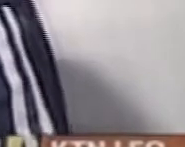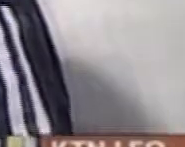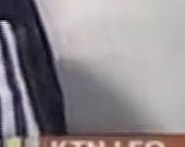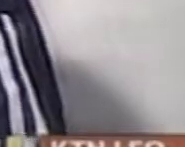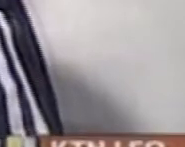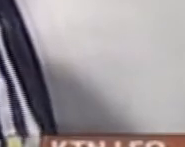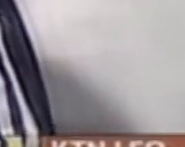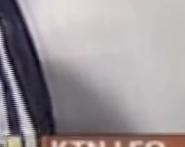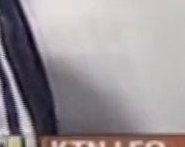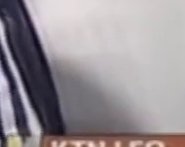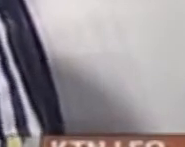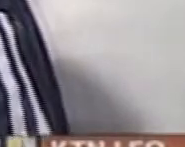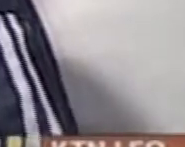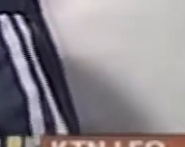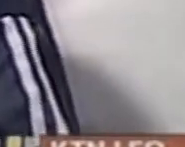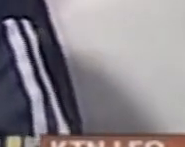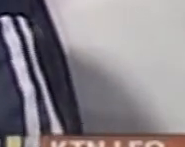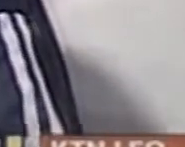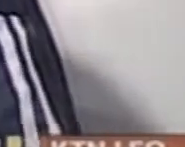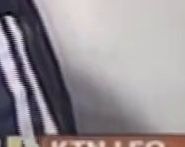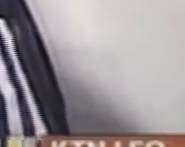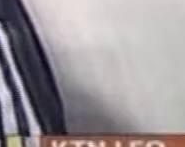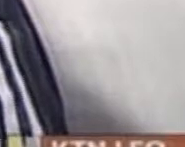Yana ni peleka Kenya.